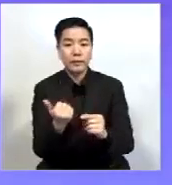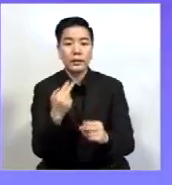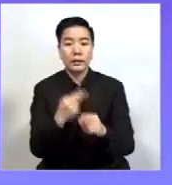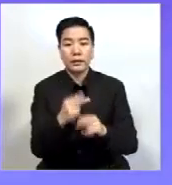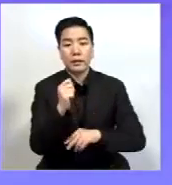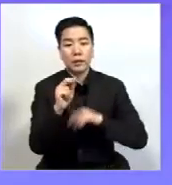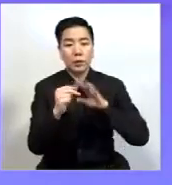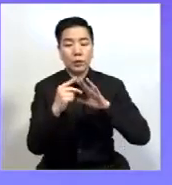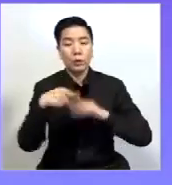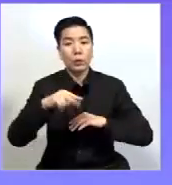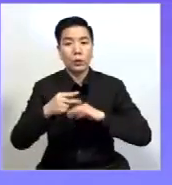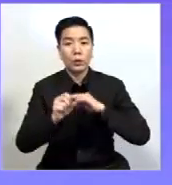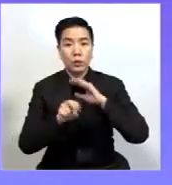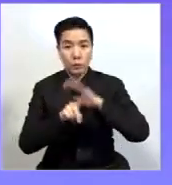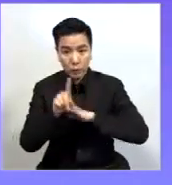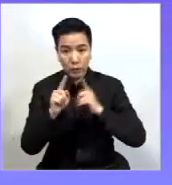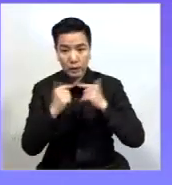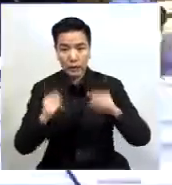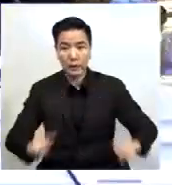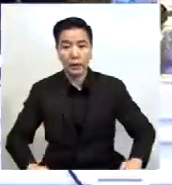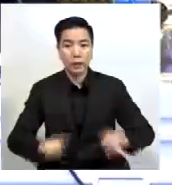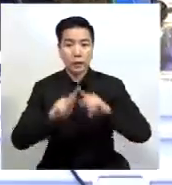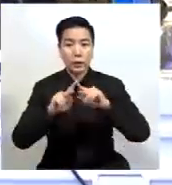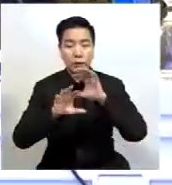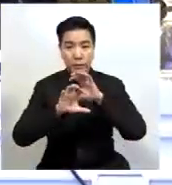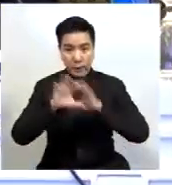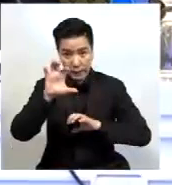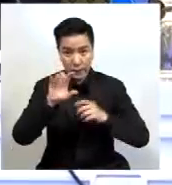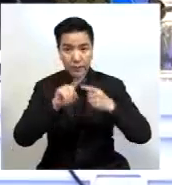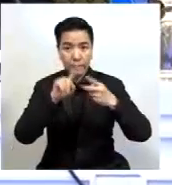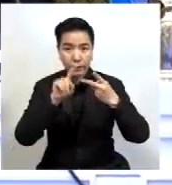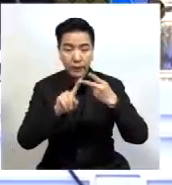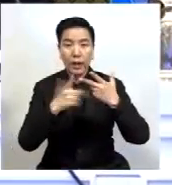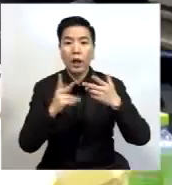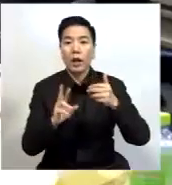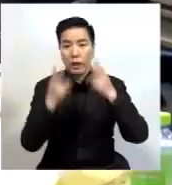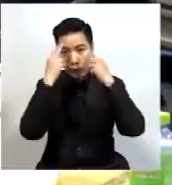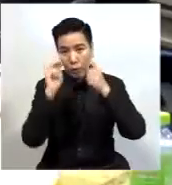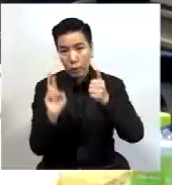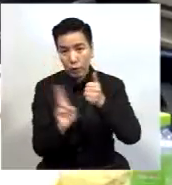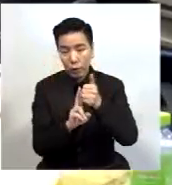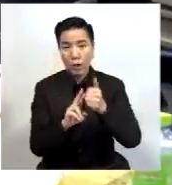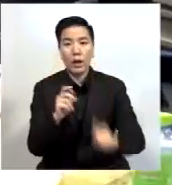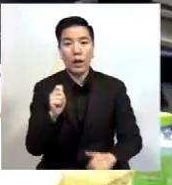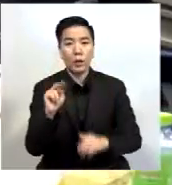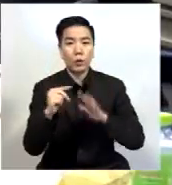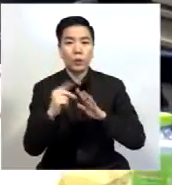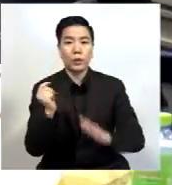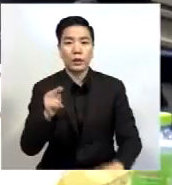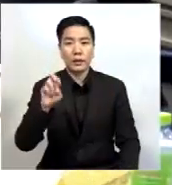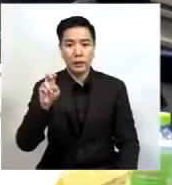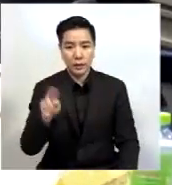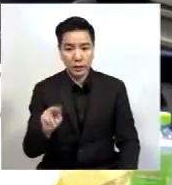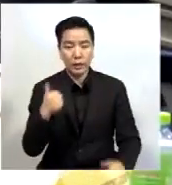ดยพลเอกอนุพงษ์เผ่าจินดารัฐมนตรีว่าการกระทรวงมหาดไทยและนายอนุทินชาญวีรกูลรองนายกรัฐมนตรีและรัฐมนตรี